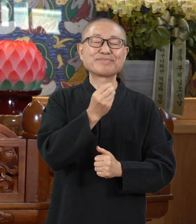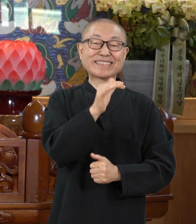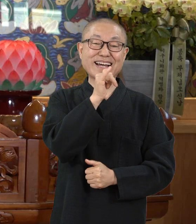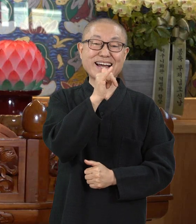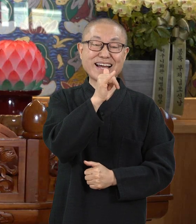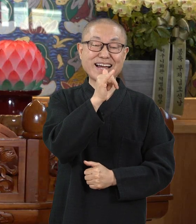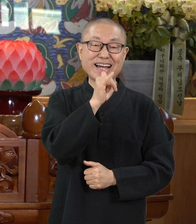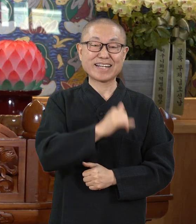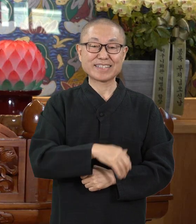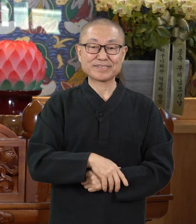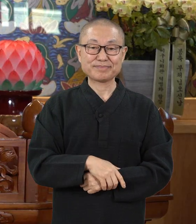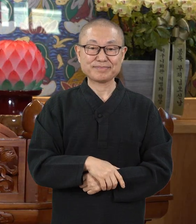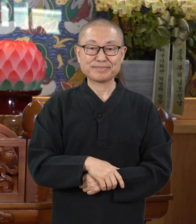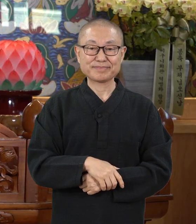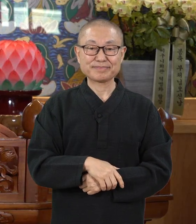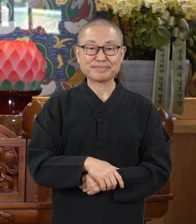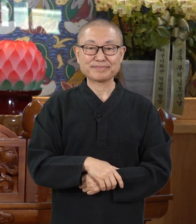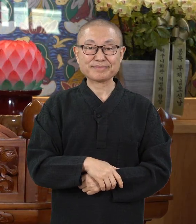있다.